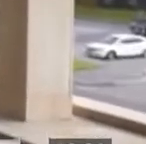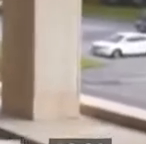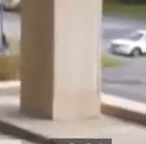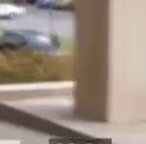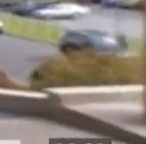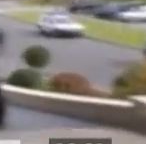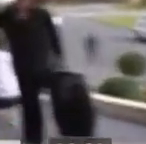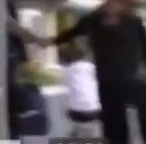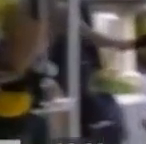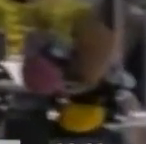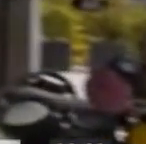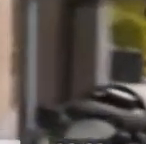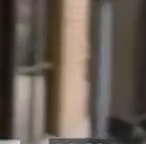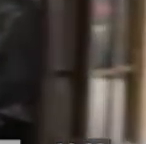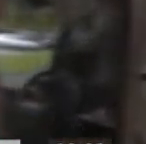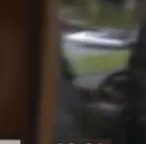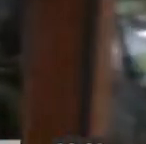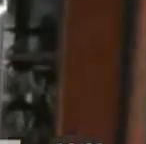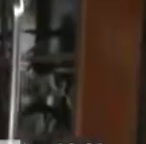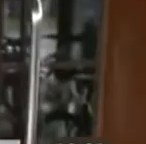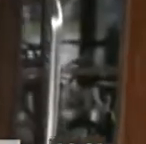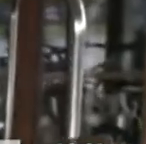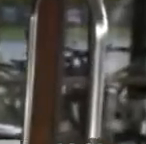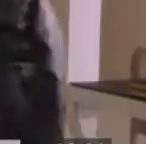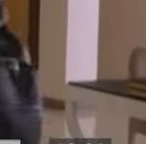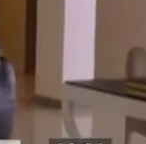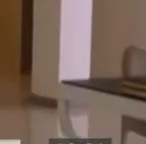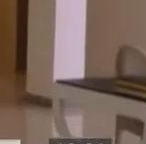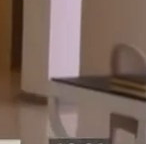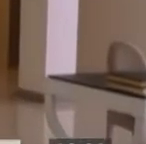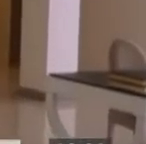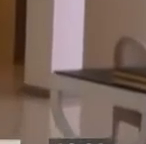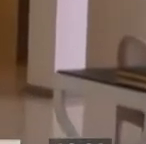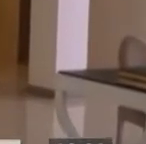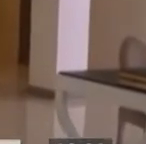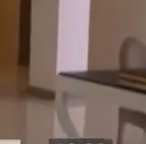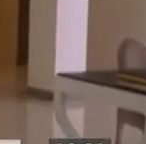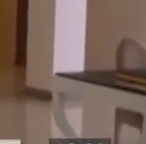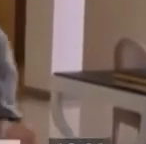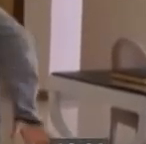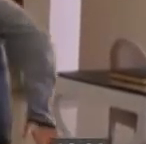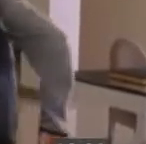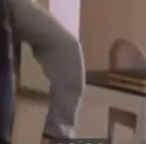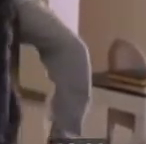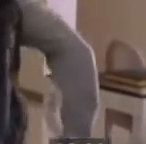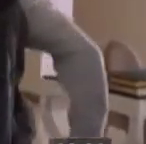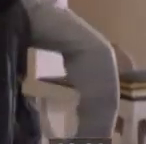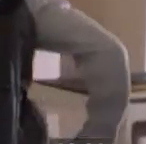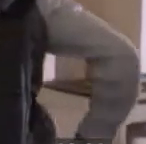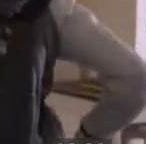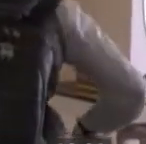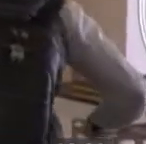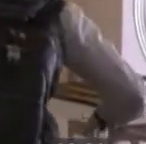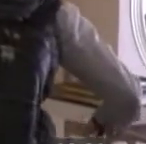тренажерному залі готелю, а ті гравці, що не отримали достатнього навантаження в вчорашніх матчах за свої клуби, також побігають на